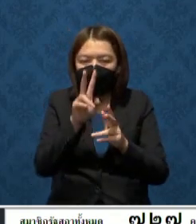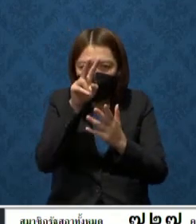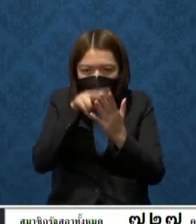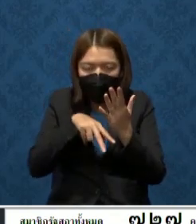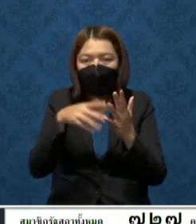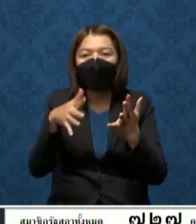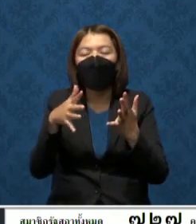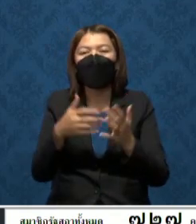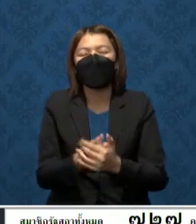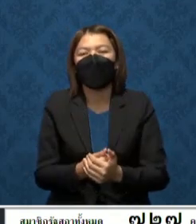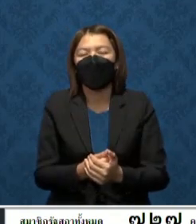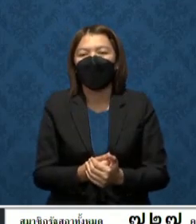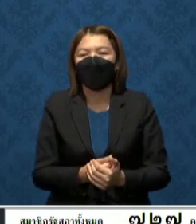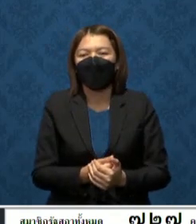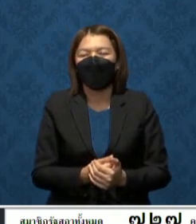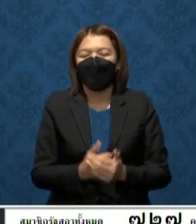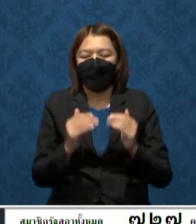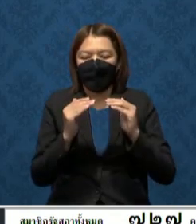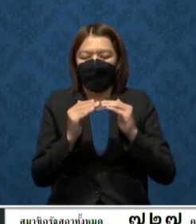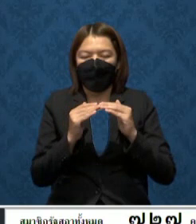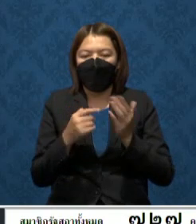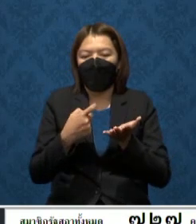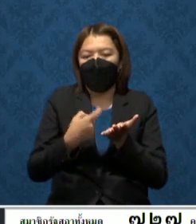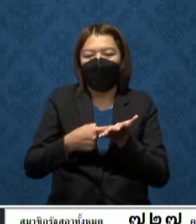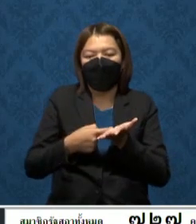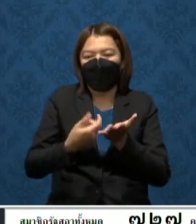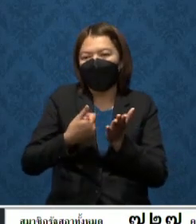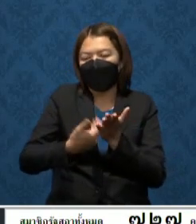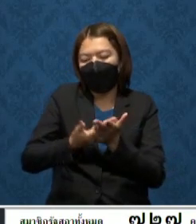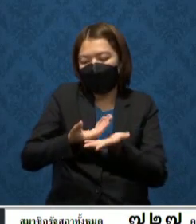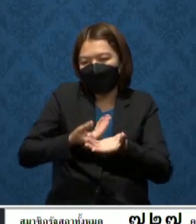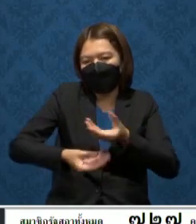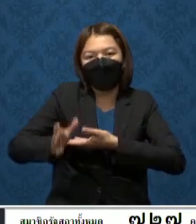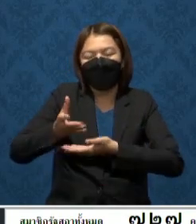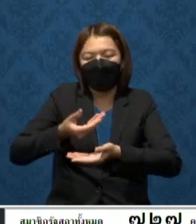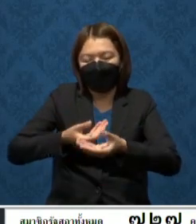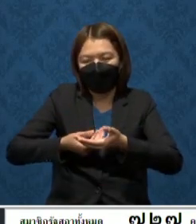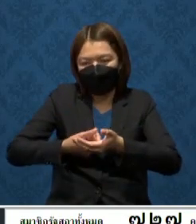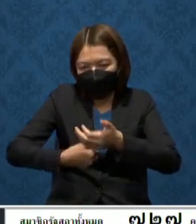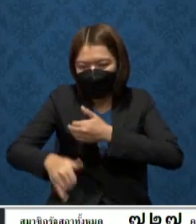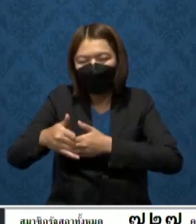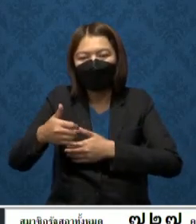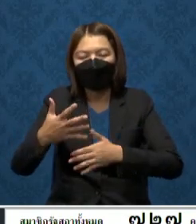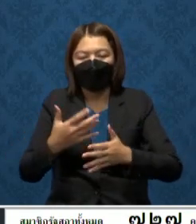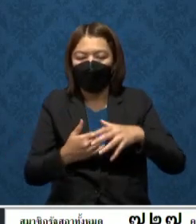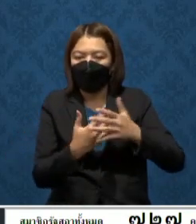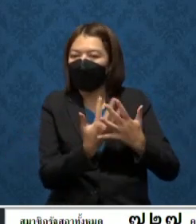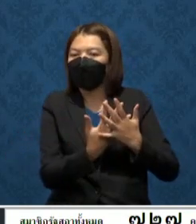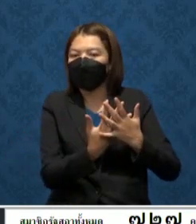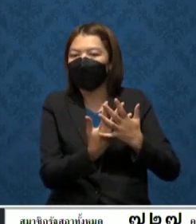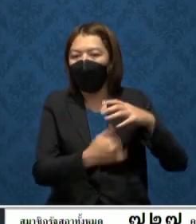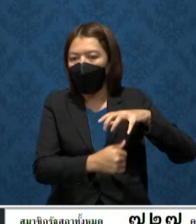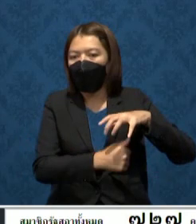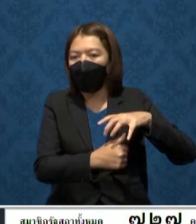อย่าง เช่น ผู้ต้หาที่ไม่ได้รับฏิธปกรรณตัวถูกคบภูมิตัวอยู่ในเรื่อนจําการที่จะ